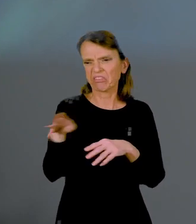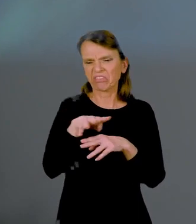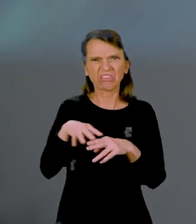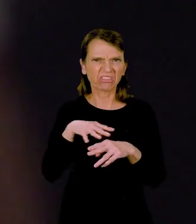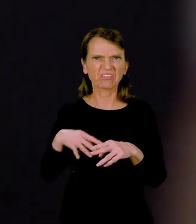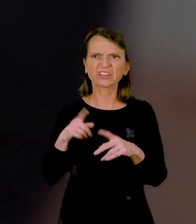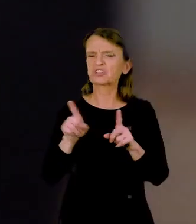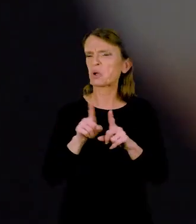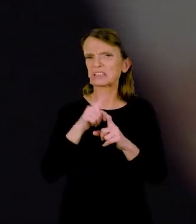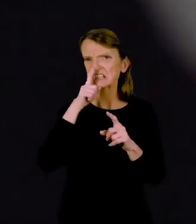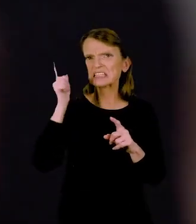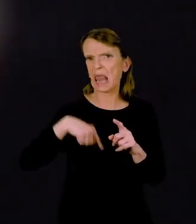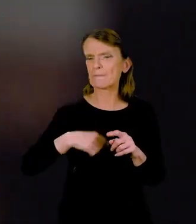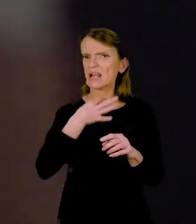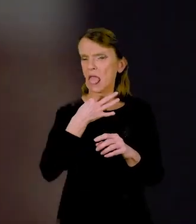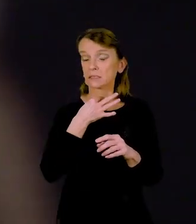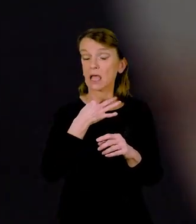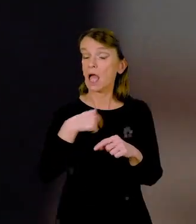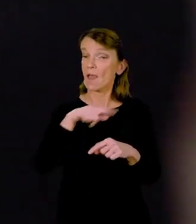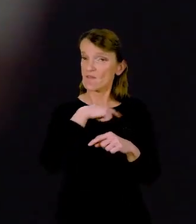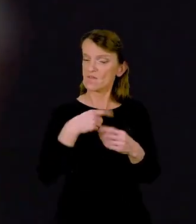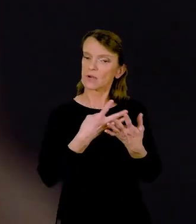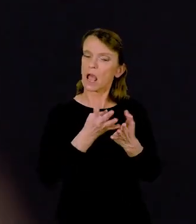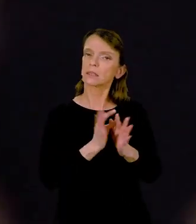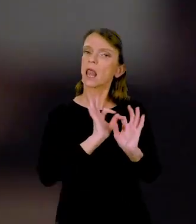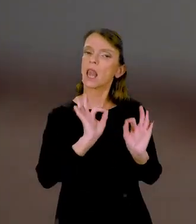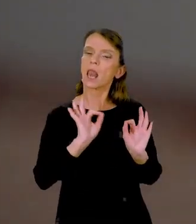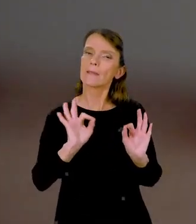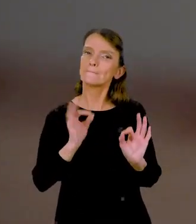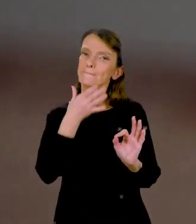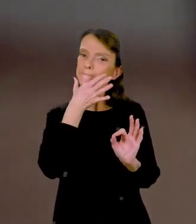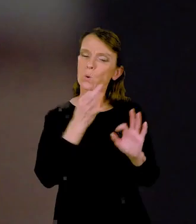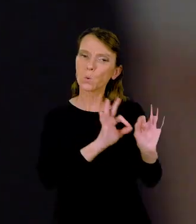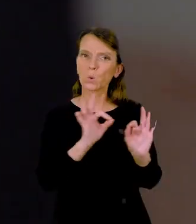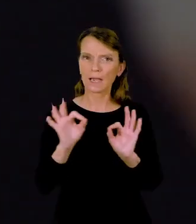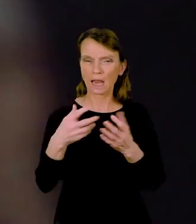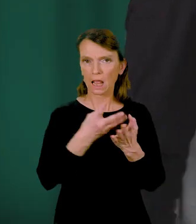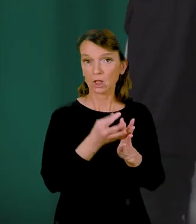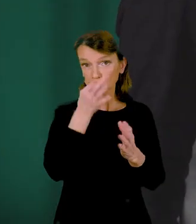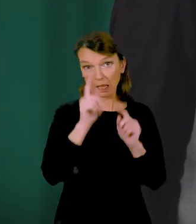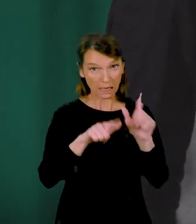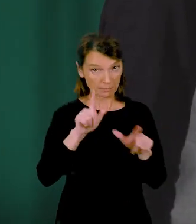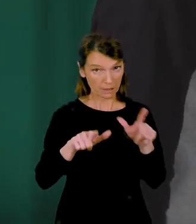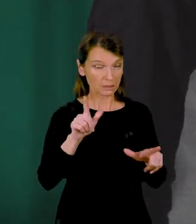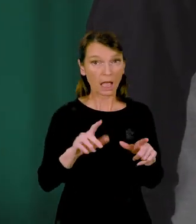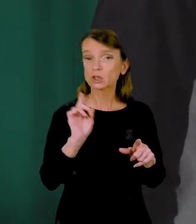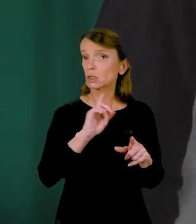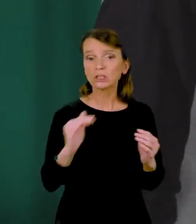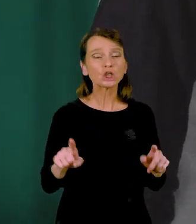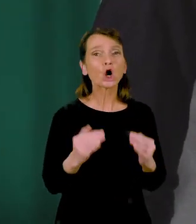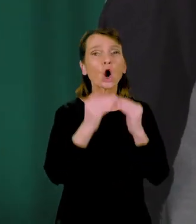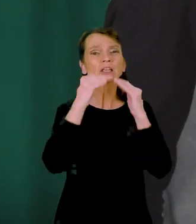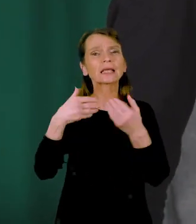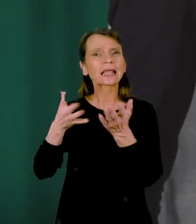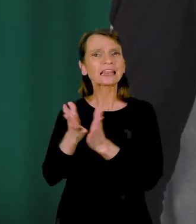glas. Vranje gnezdo je zmeraj postlano. Če pa je že kdaj razmetano, ni kot gnezdo